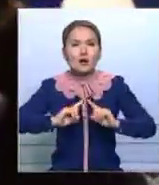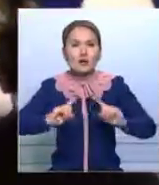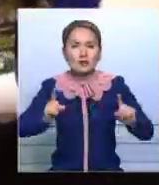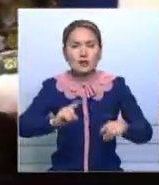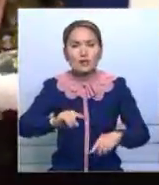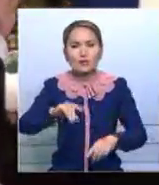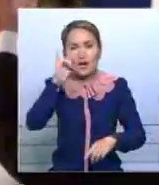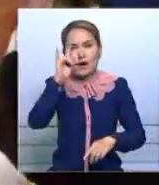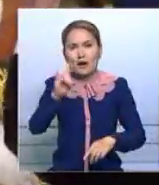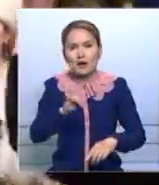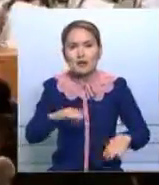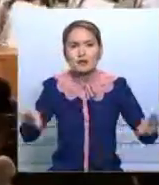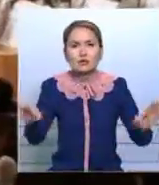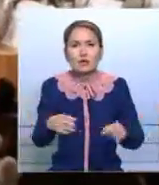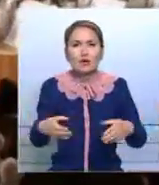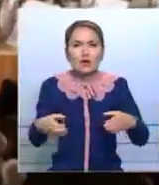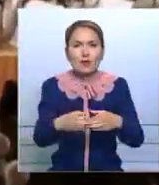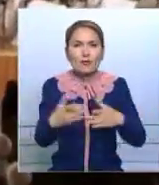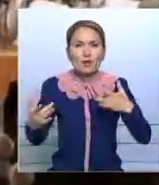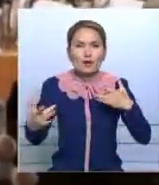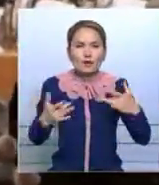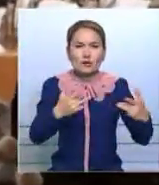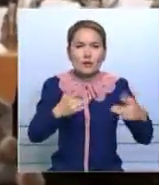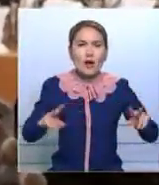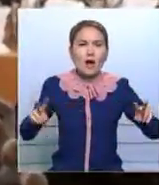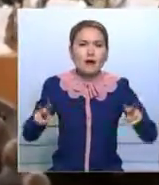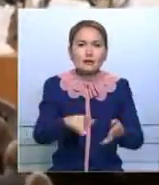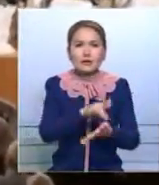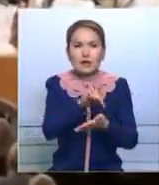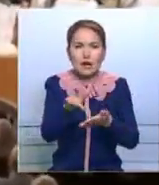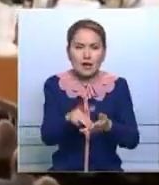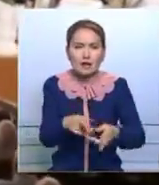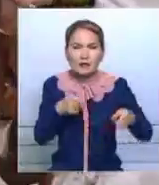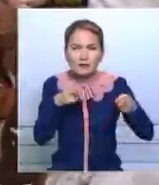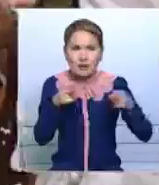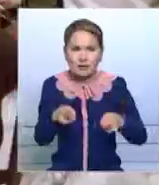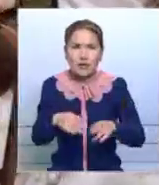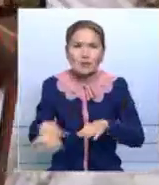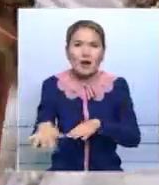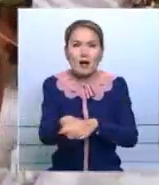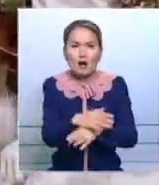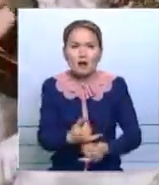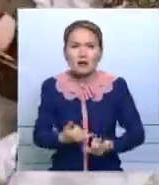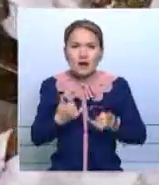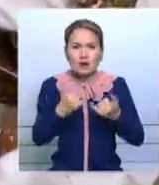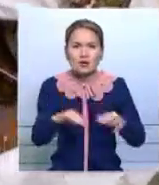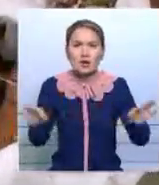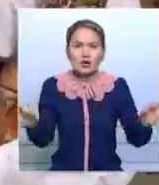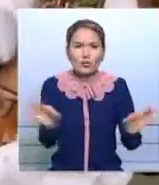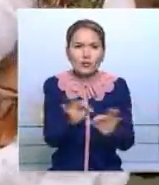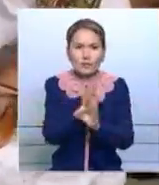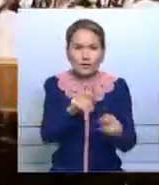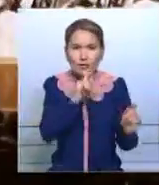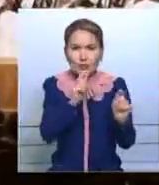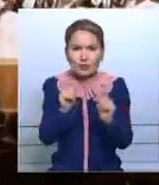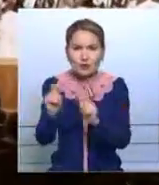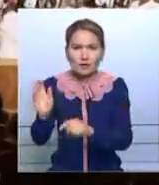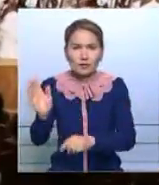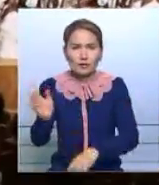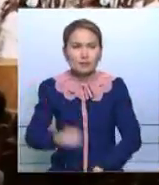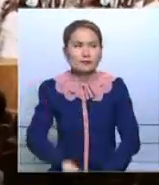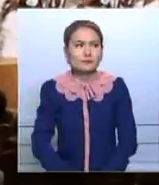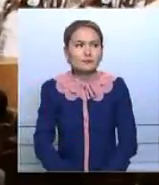бар. Этно-жаздың Қазақстан көрермендеріне ұсынылуы жаңашыл әрі талғампаз тыңдармандарды тартудың бір әдісі,